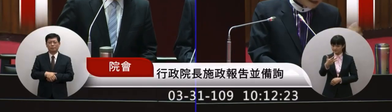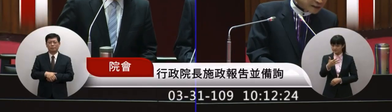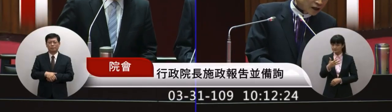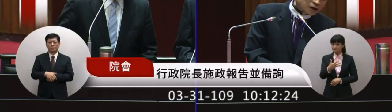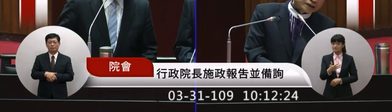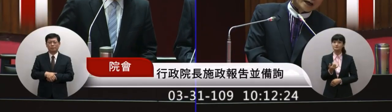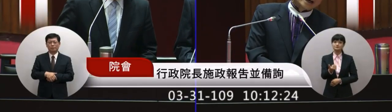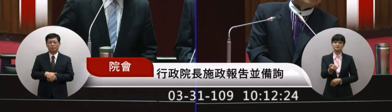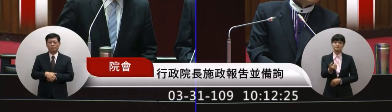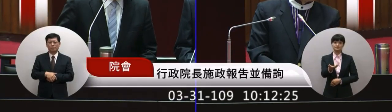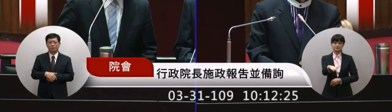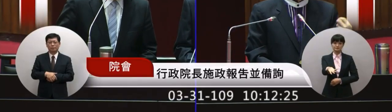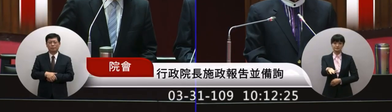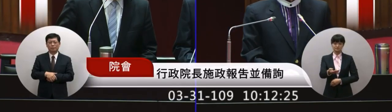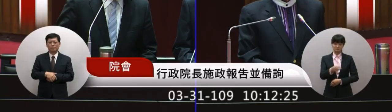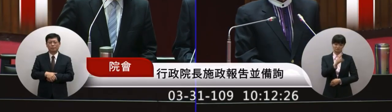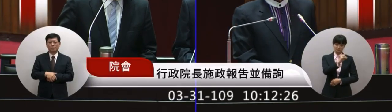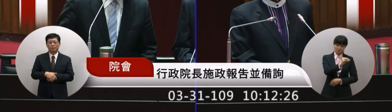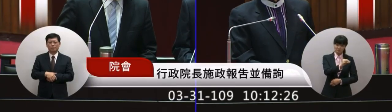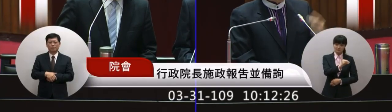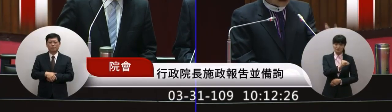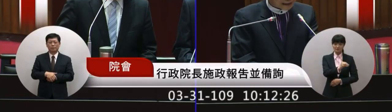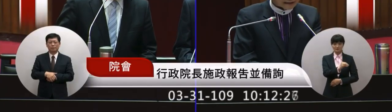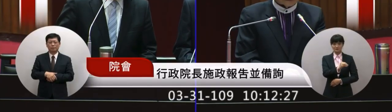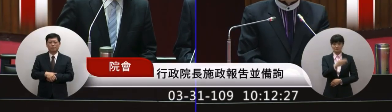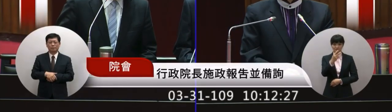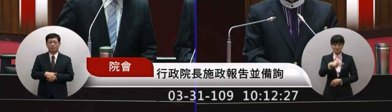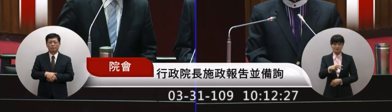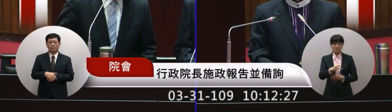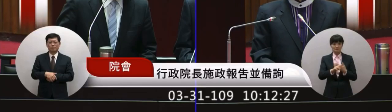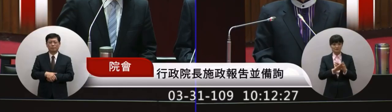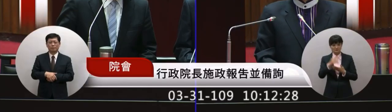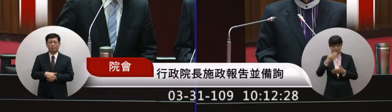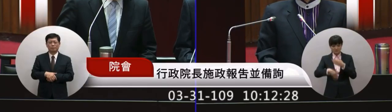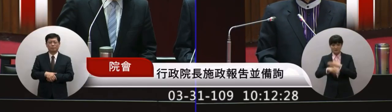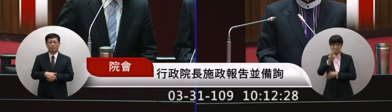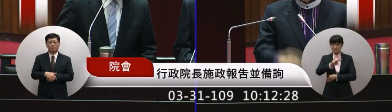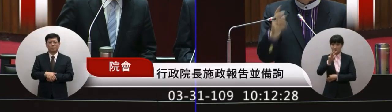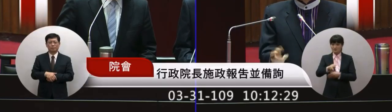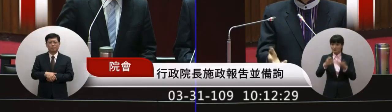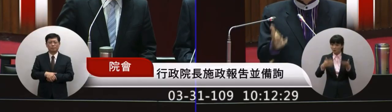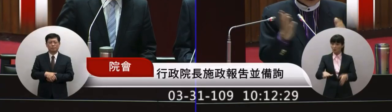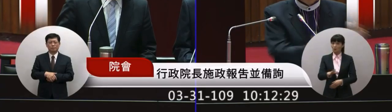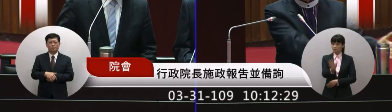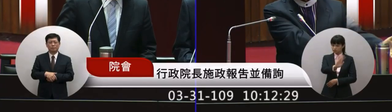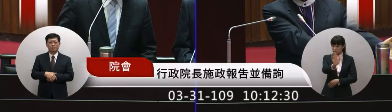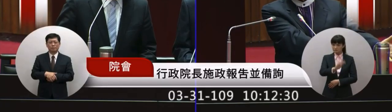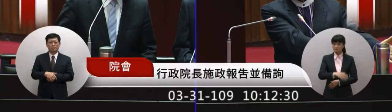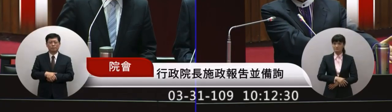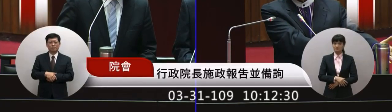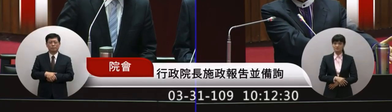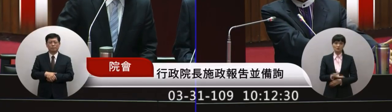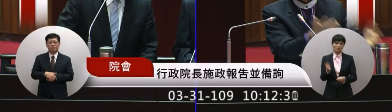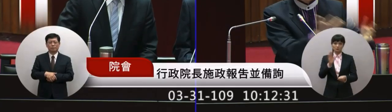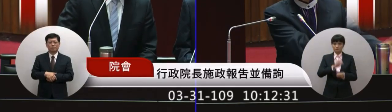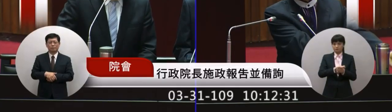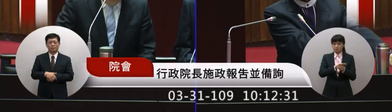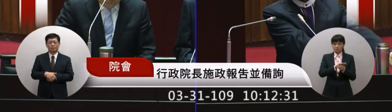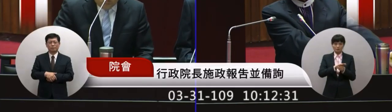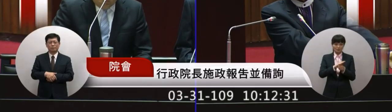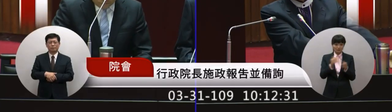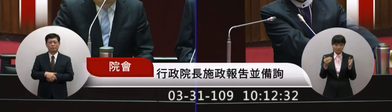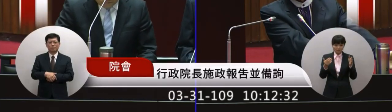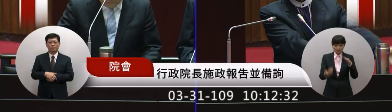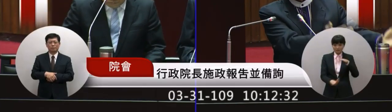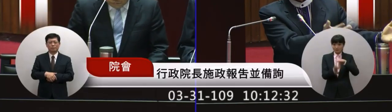23800，你现在空调20000，啊，够好人差一个3000几的，你干脆就基本工资。什么叫基